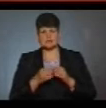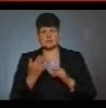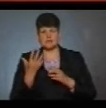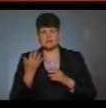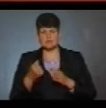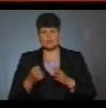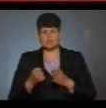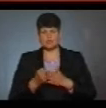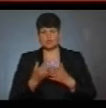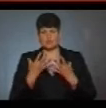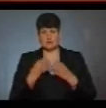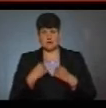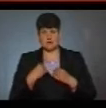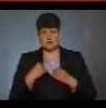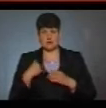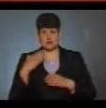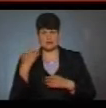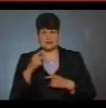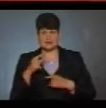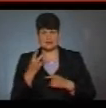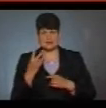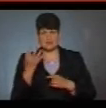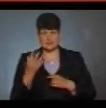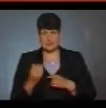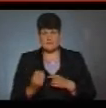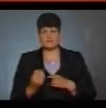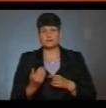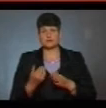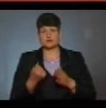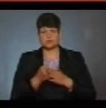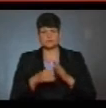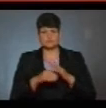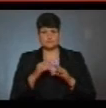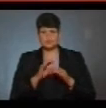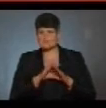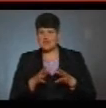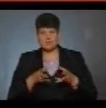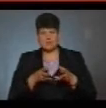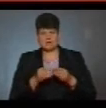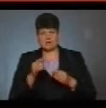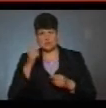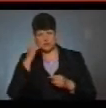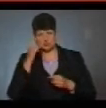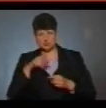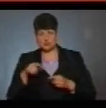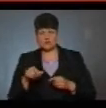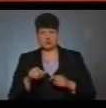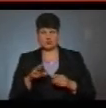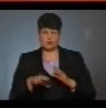днів до дня голосування. Тобто, за два дні, якщо не помиляюся, до дня голосування, для того, щоб, скажімо так, не впливати вже на думку виборця, щоб виборець міг